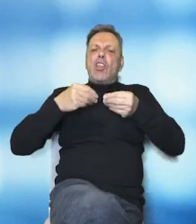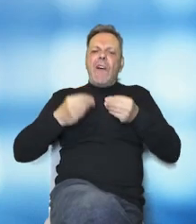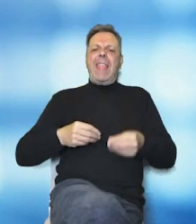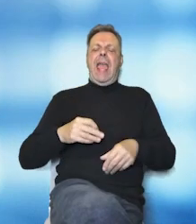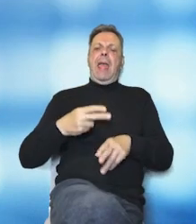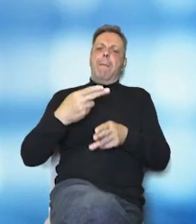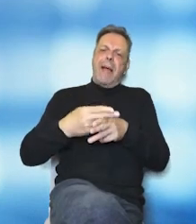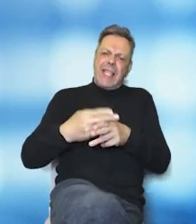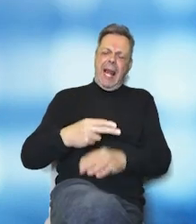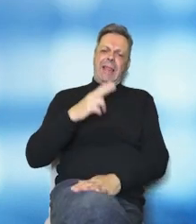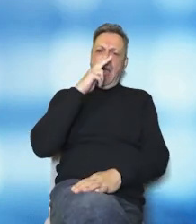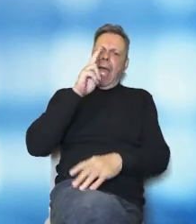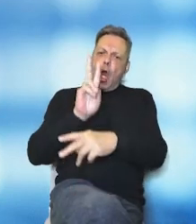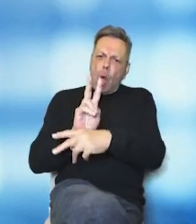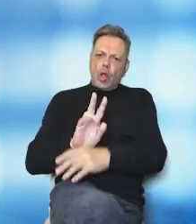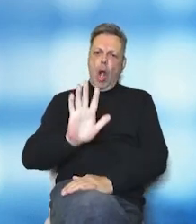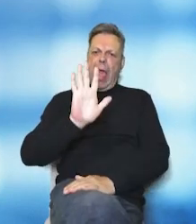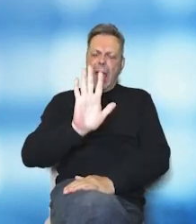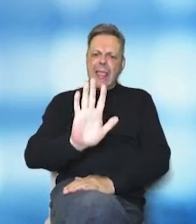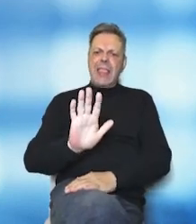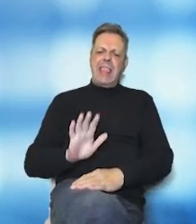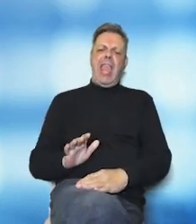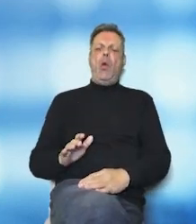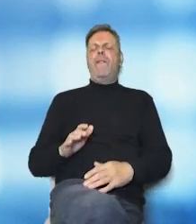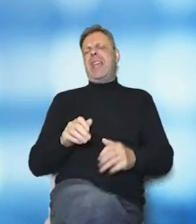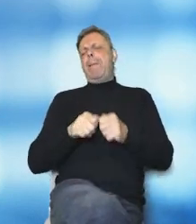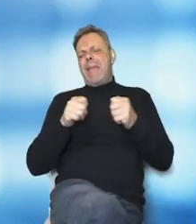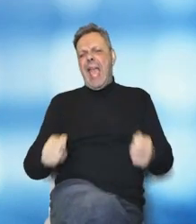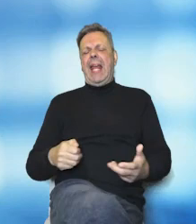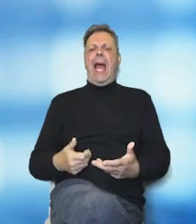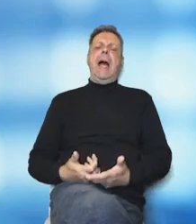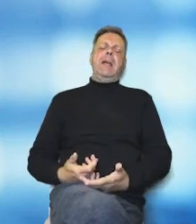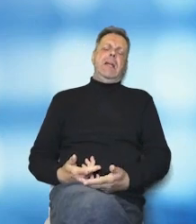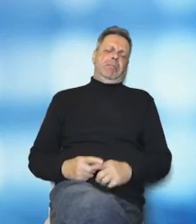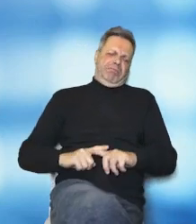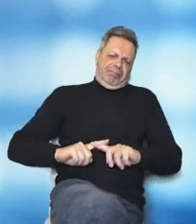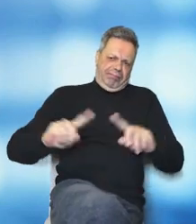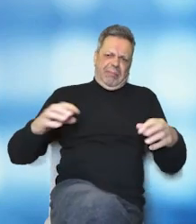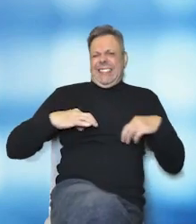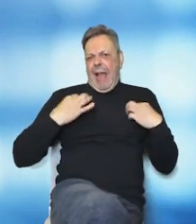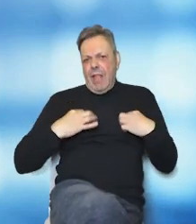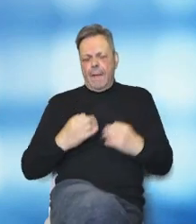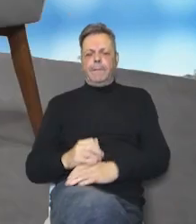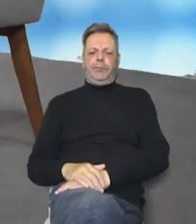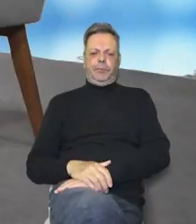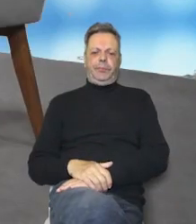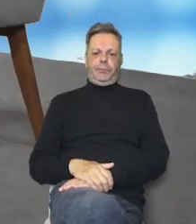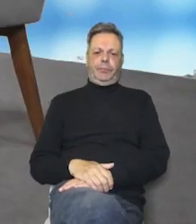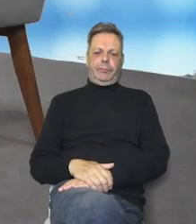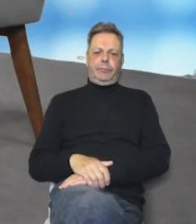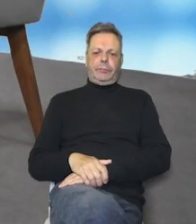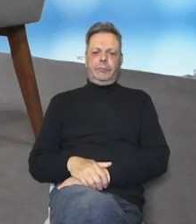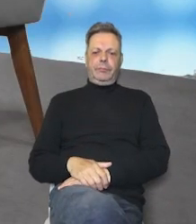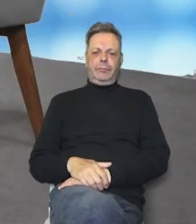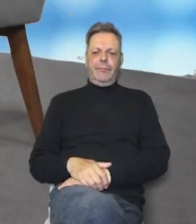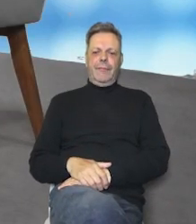pacijenata i kontrola njegovih antropometrijskih mjera, vitalnih parametara i slično. Malo hrvatskoga, da